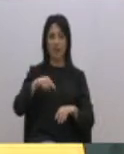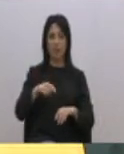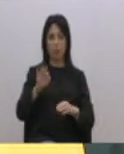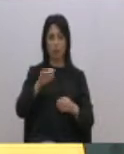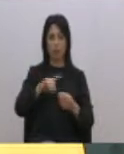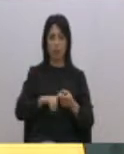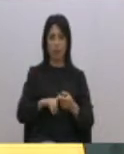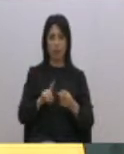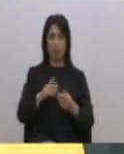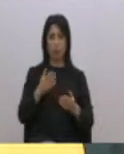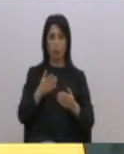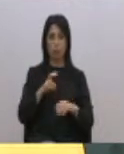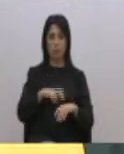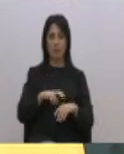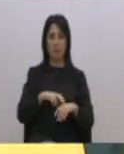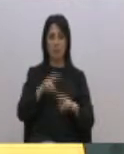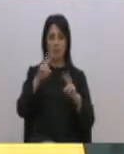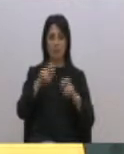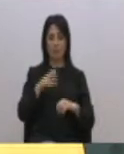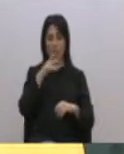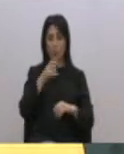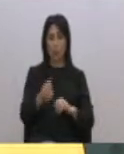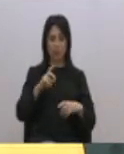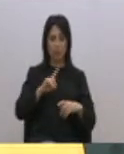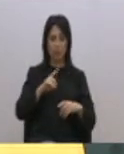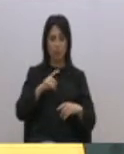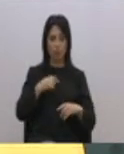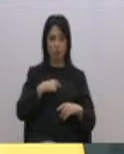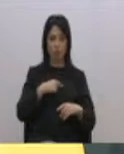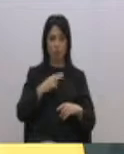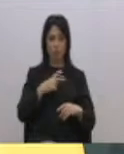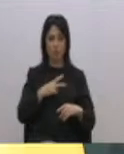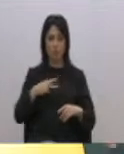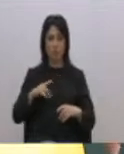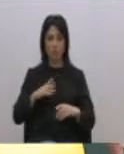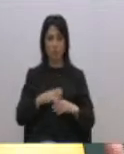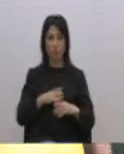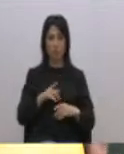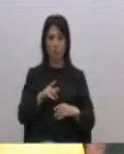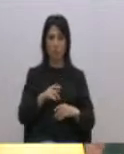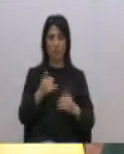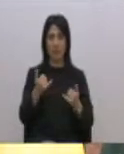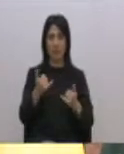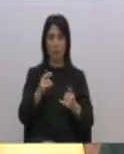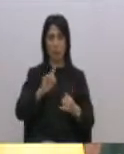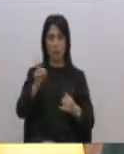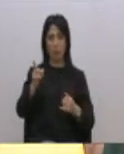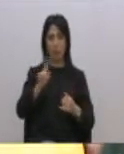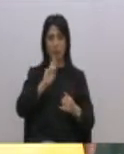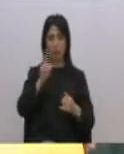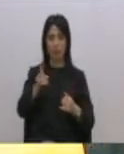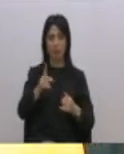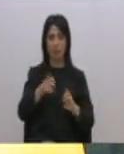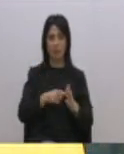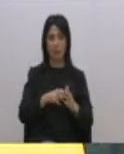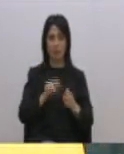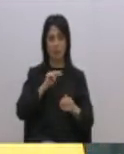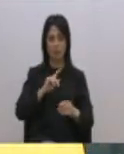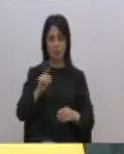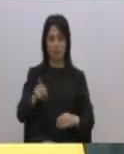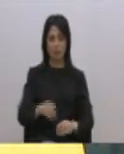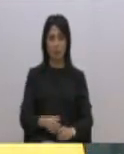saheb, prom, tuki, sa medicină, și am mutat, bise, dros, armua, ce se scheu, martos, macioris, ne dau o nebliu, și sa vami, sa gamut, de bus, am sa